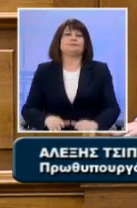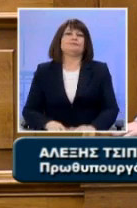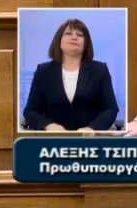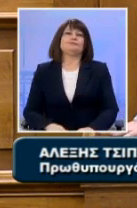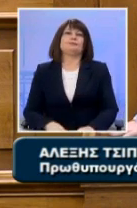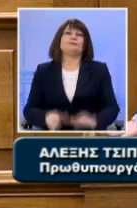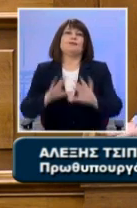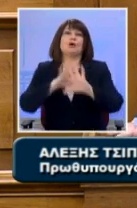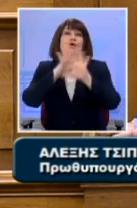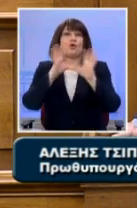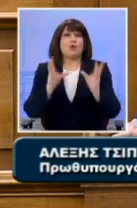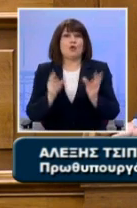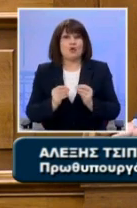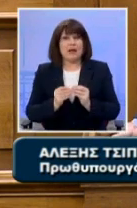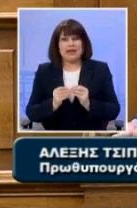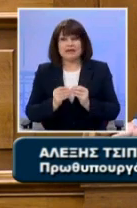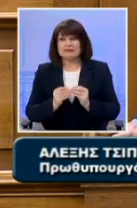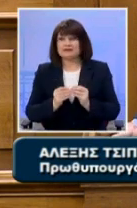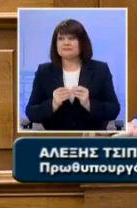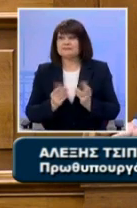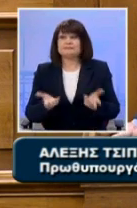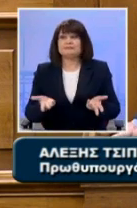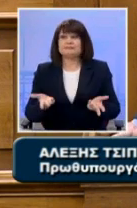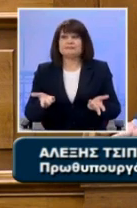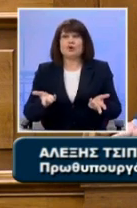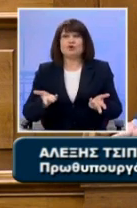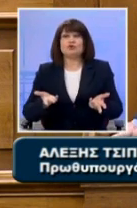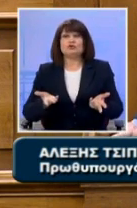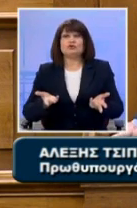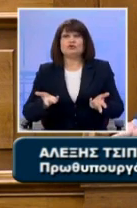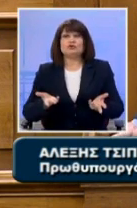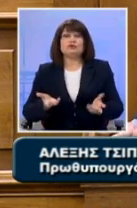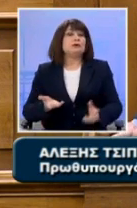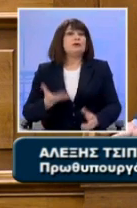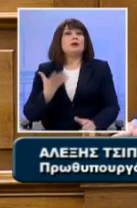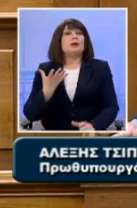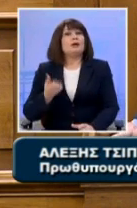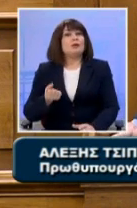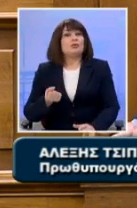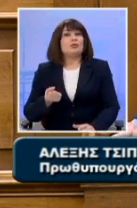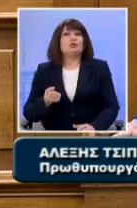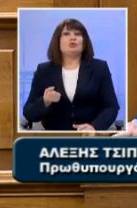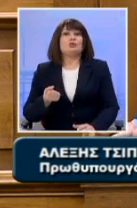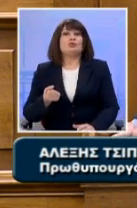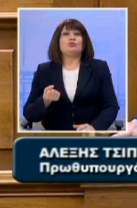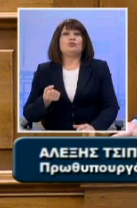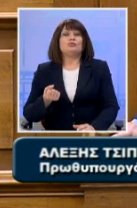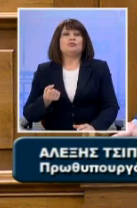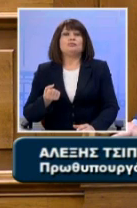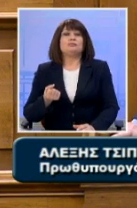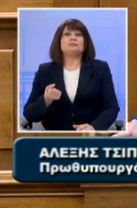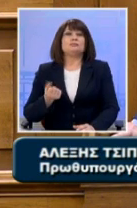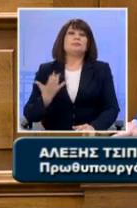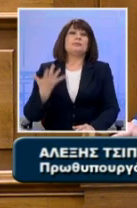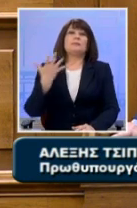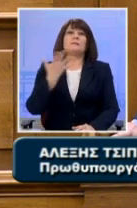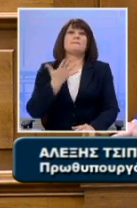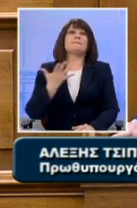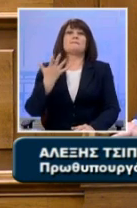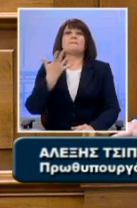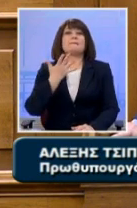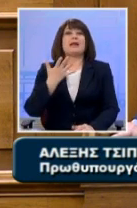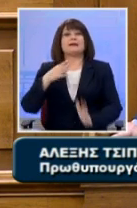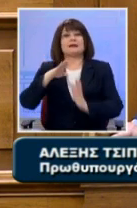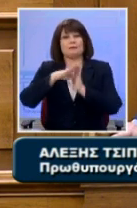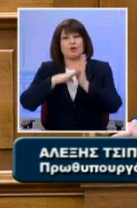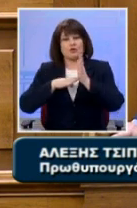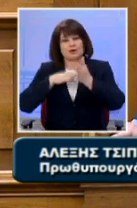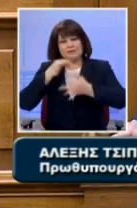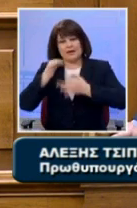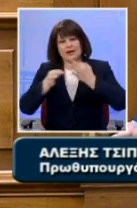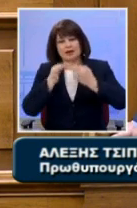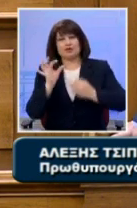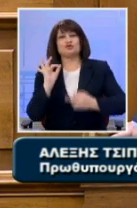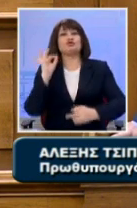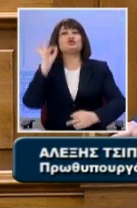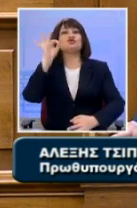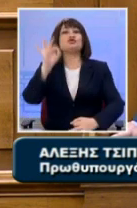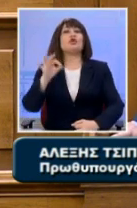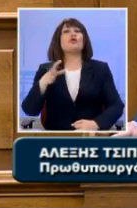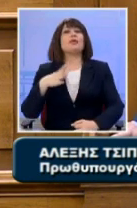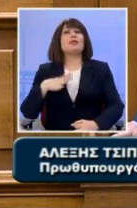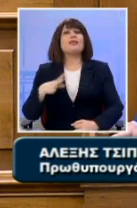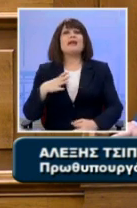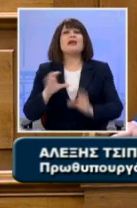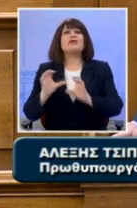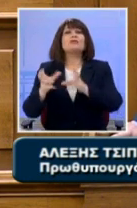Όλες ανεξαιρέτως είχαν μέσα στις 5 πρώτες προγραμματικές τους επιδιώξεις την ρύθμιση